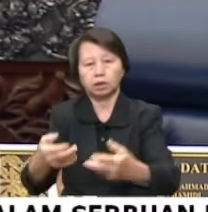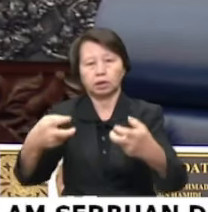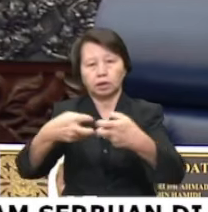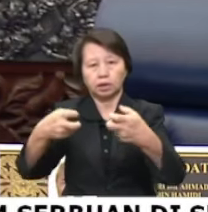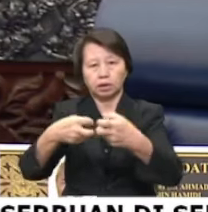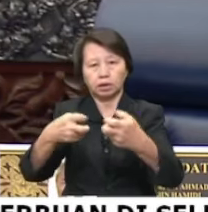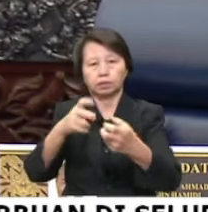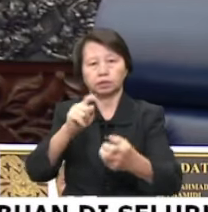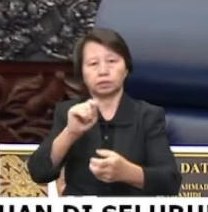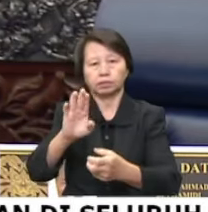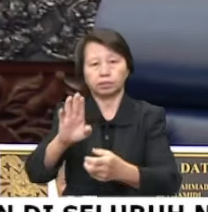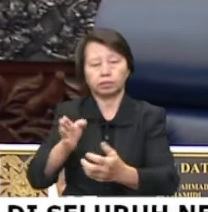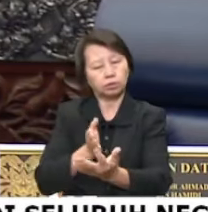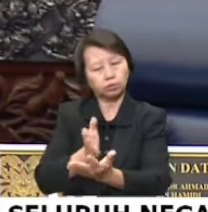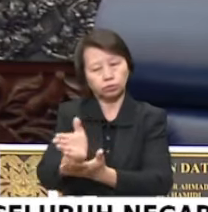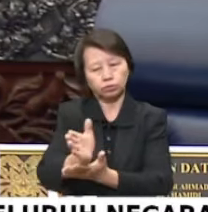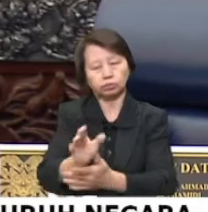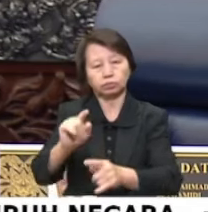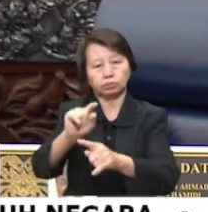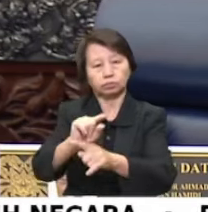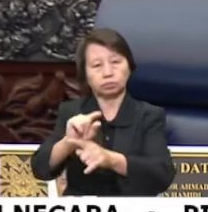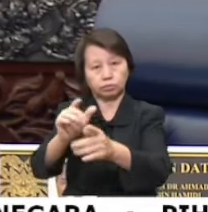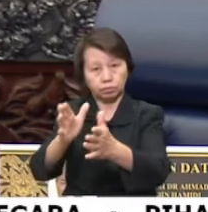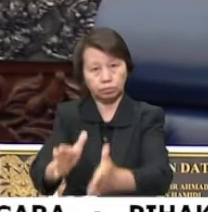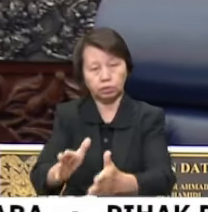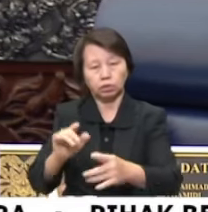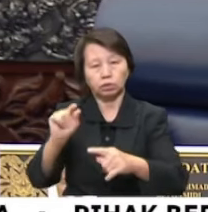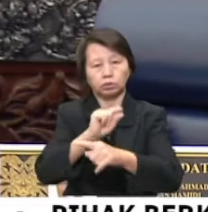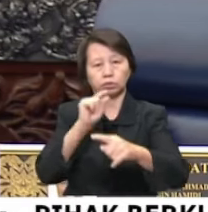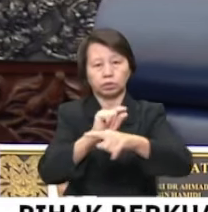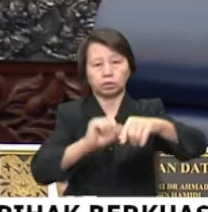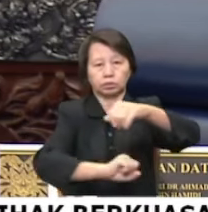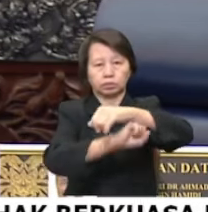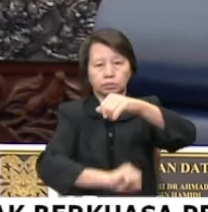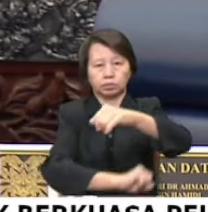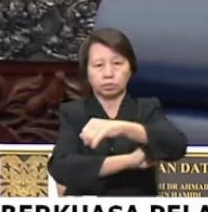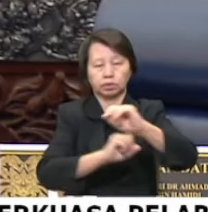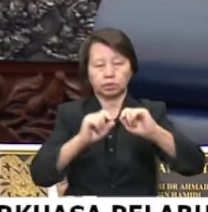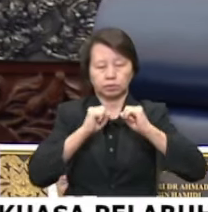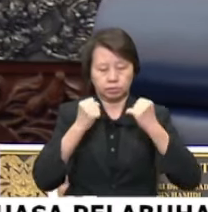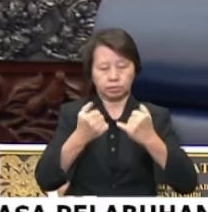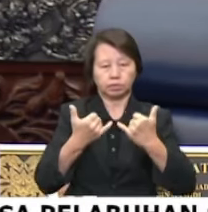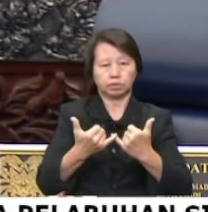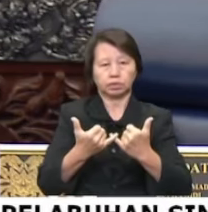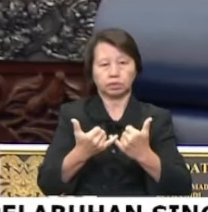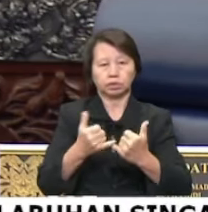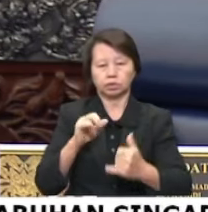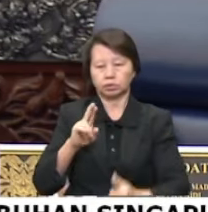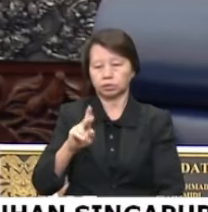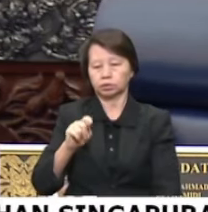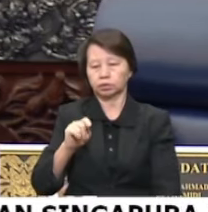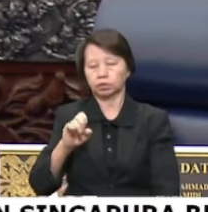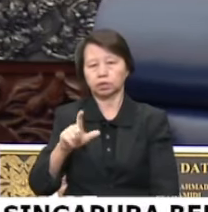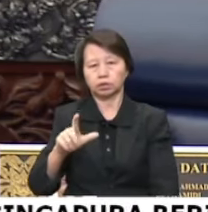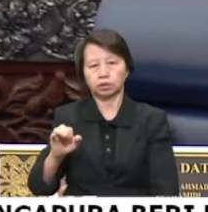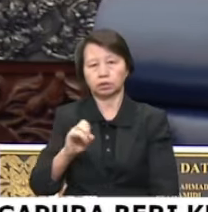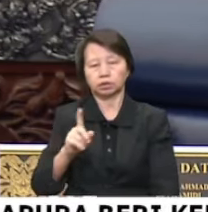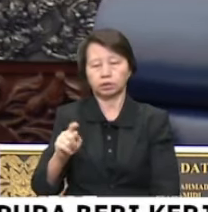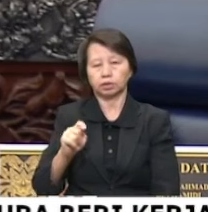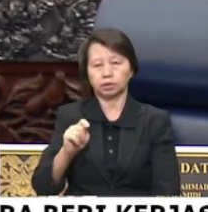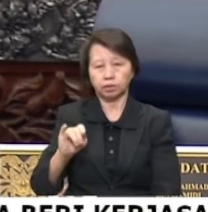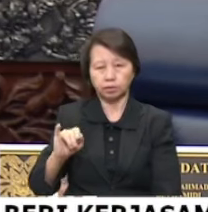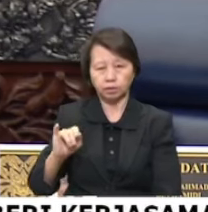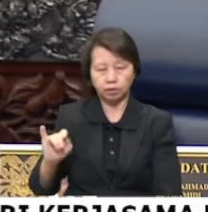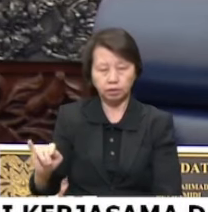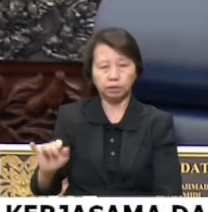TBB secara terus kepada pengguna menggunakan infrastruktur grid syarikat utility. Oleh itu, off-taker TBB